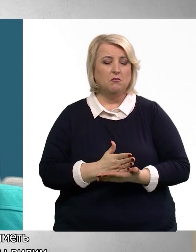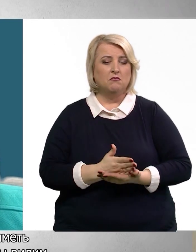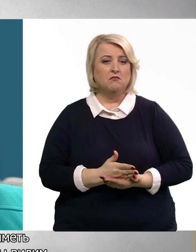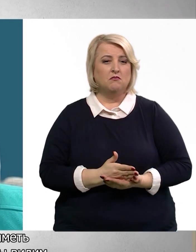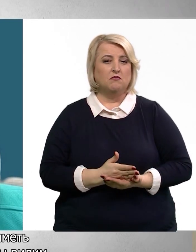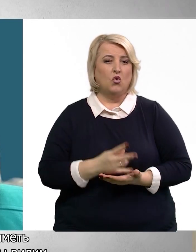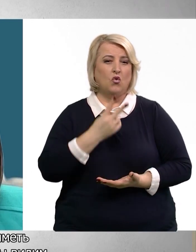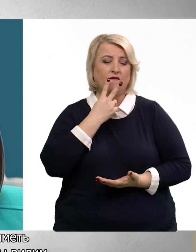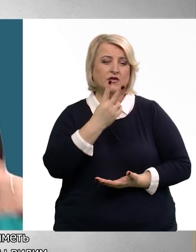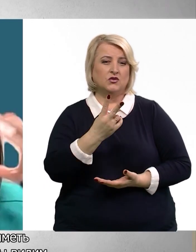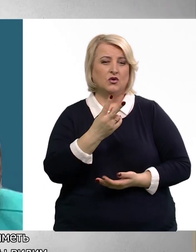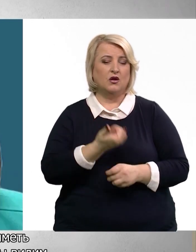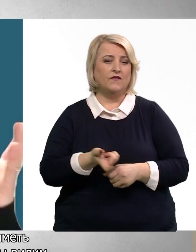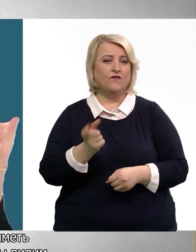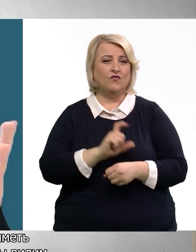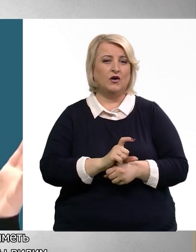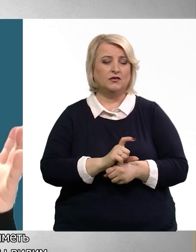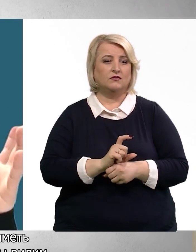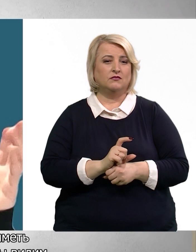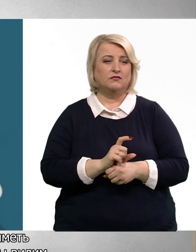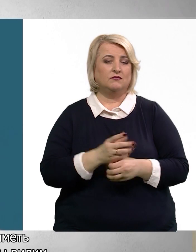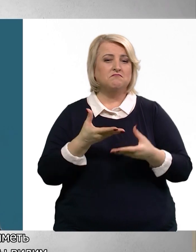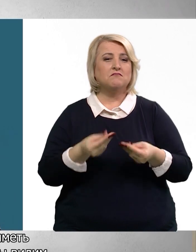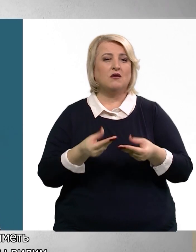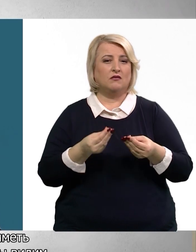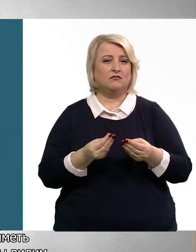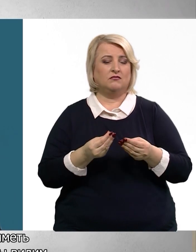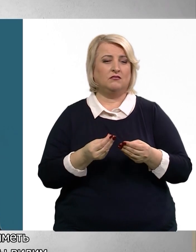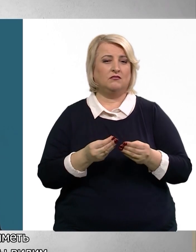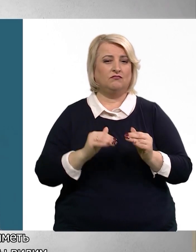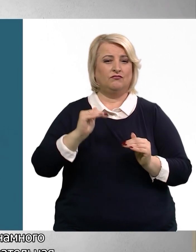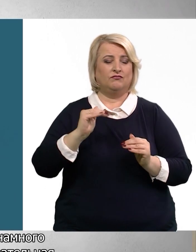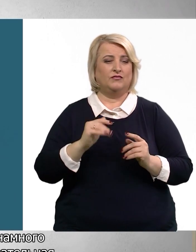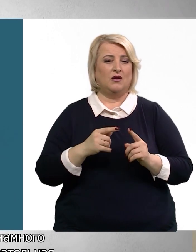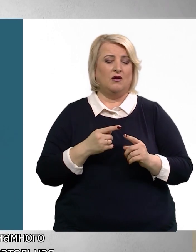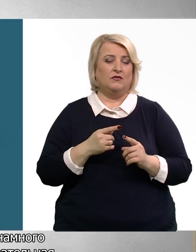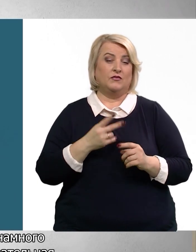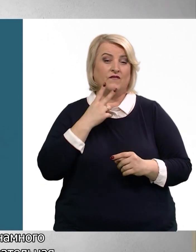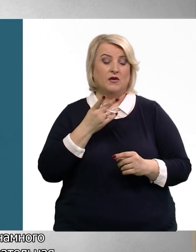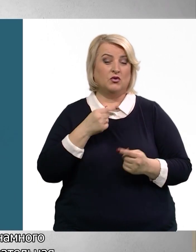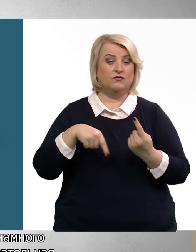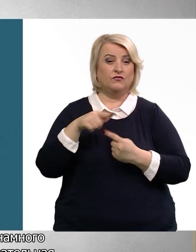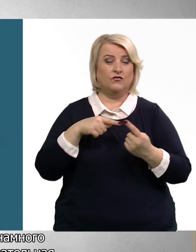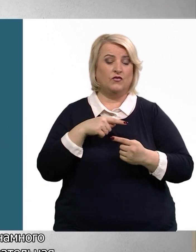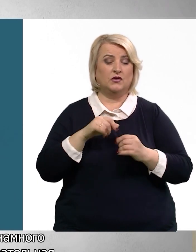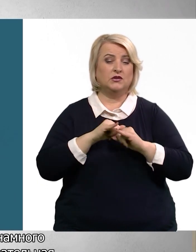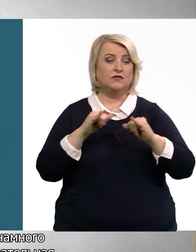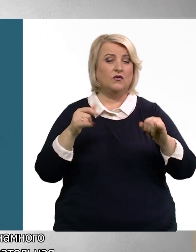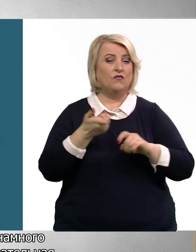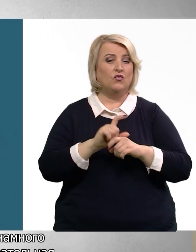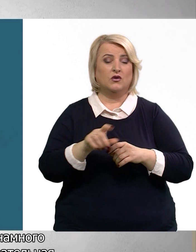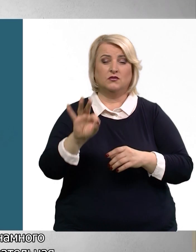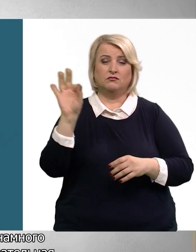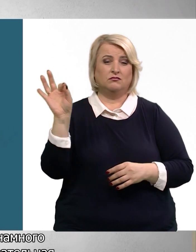avem o vizionare foarte flexibilă, în sensul că vedem că mediul de afaceri se